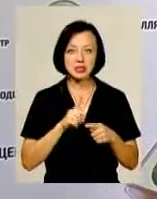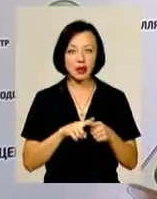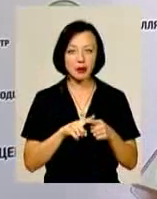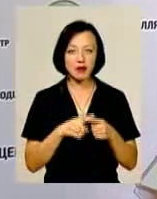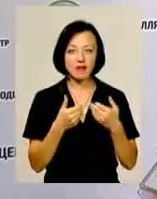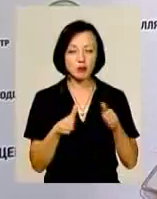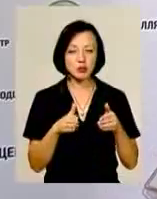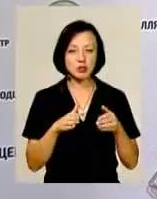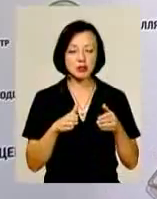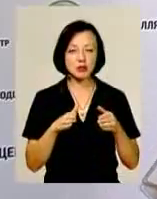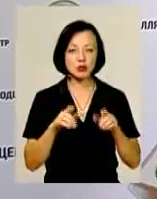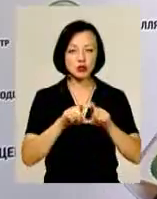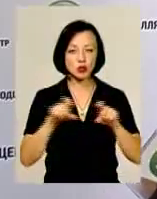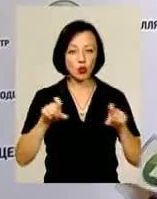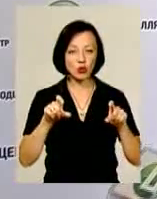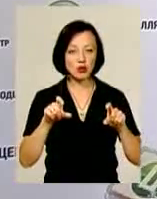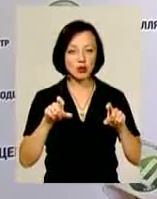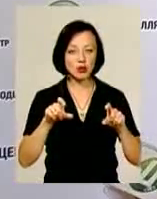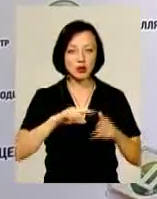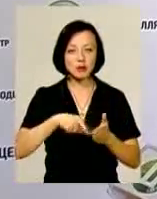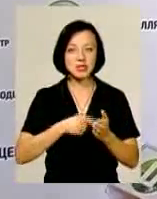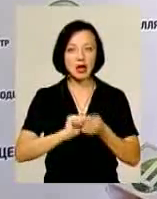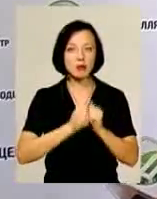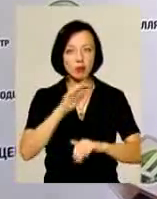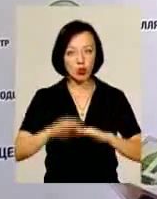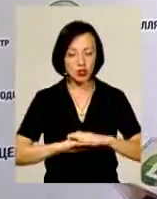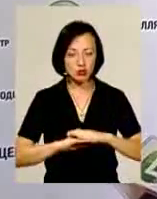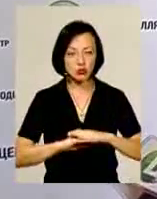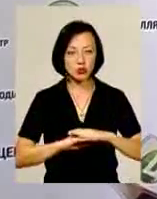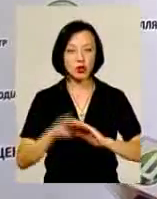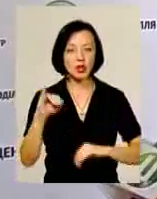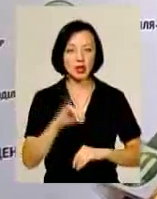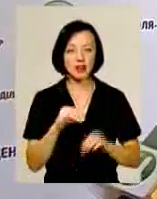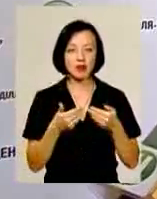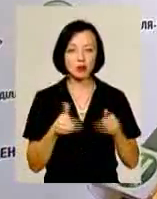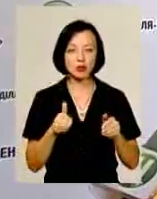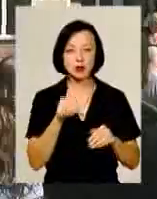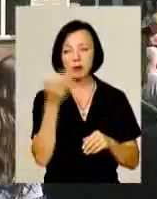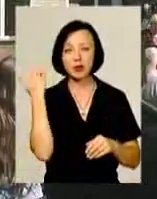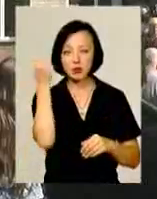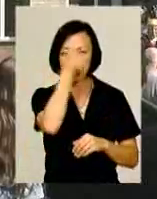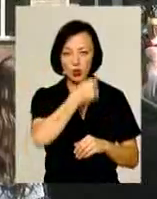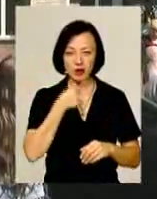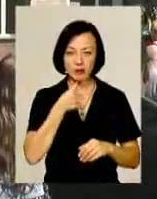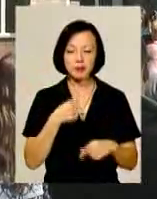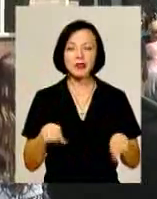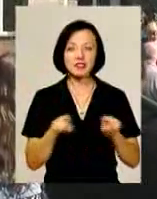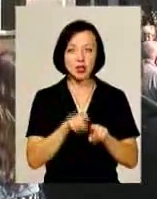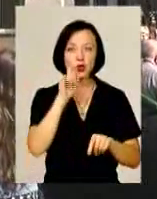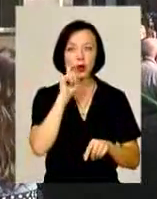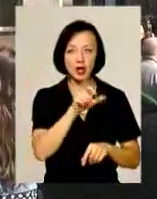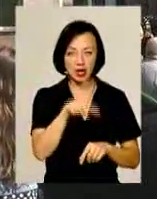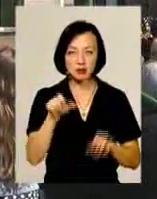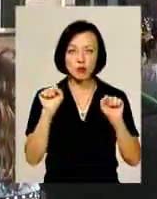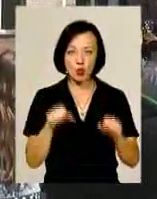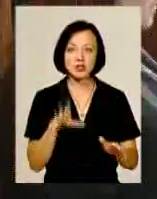випускник загальноосвітнього навчального закладу міста Кам'янця-Подільського та випускник минулих років. Та все ж українців можна